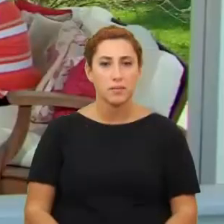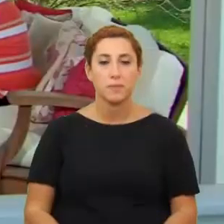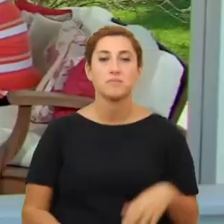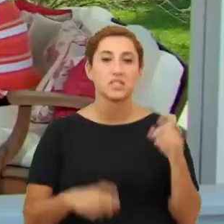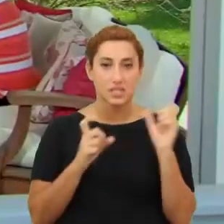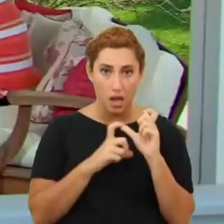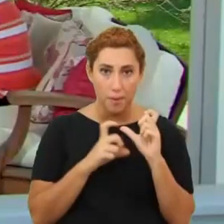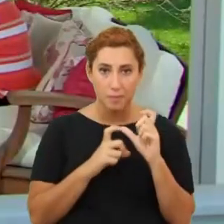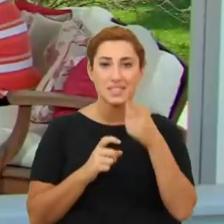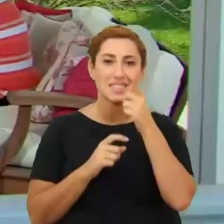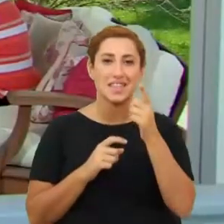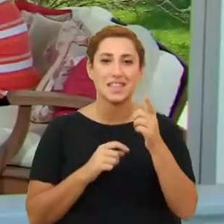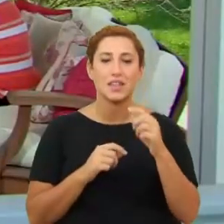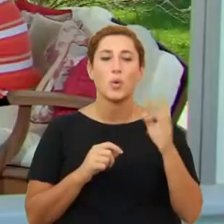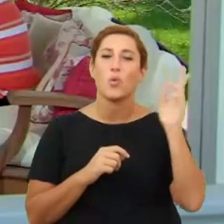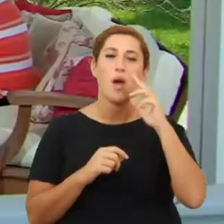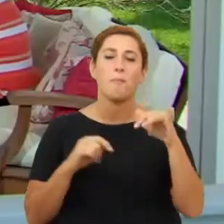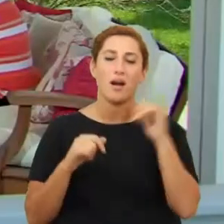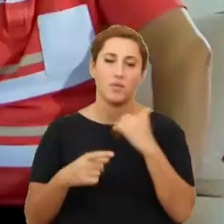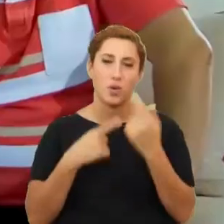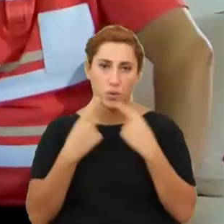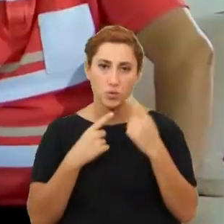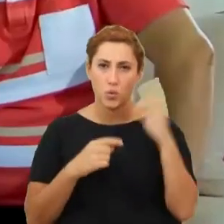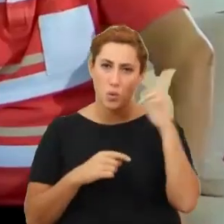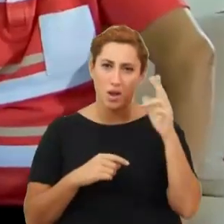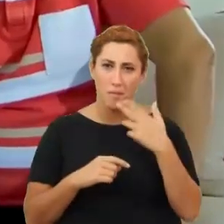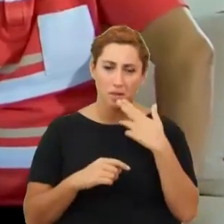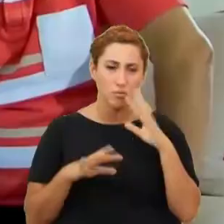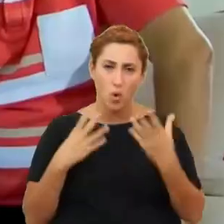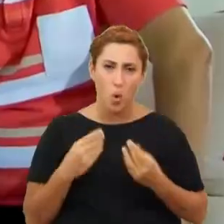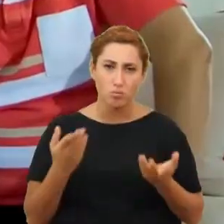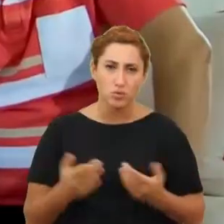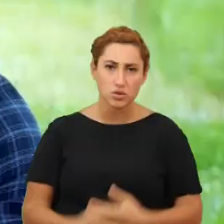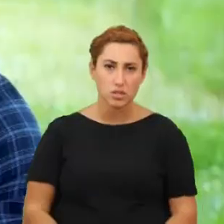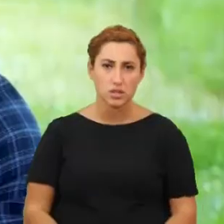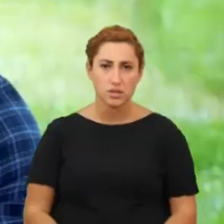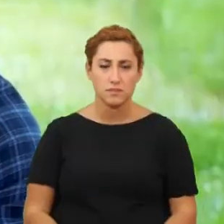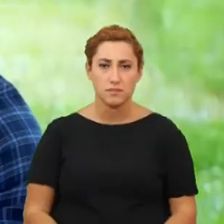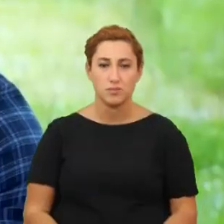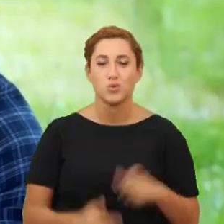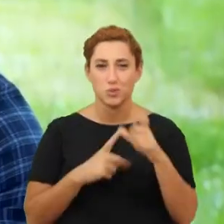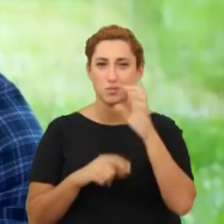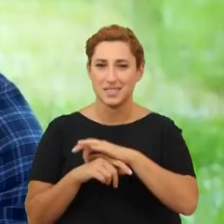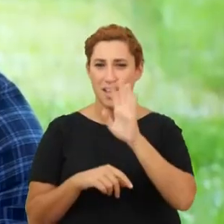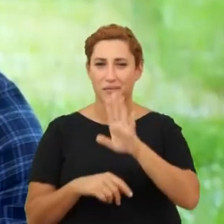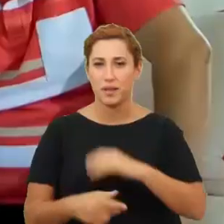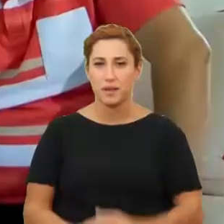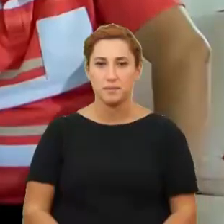Sarp. Seninle Rüyam hakkında konuşacağım. Rüyam Hanım'la mı? Ne olmuş ki Rüyam Hanım'a? Şükrü bir